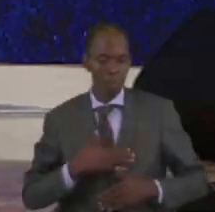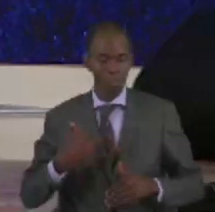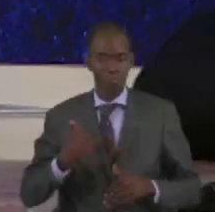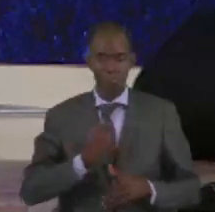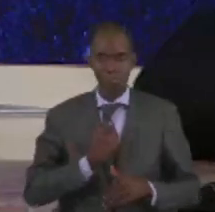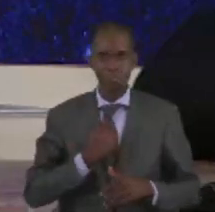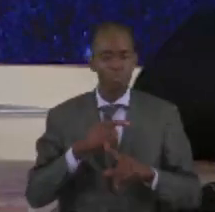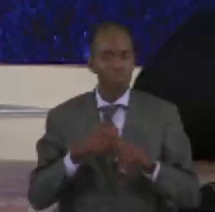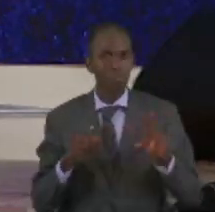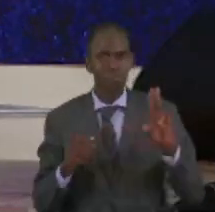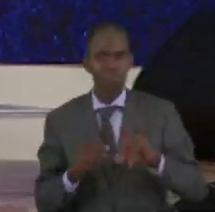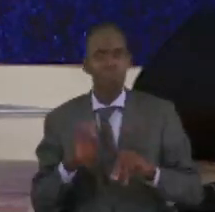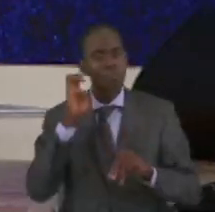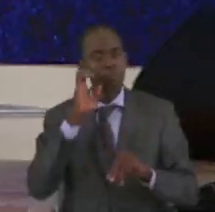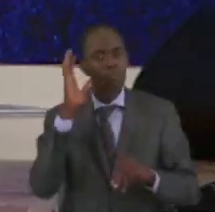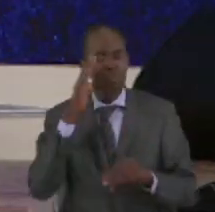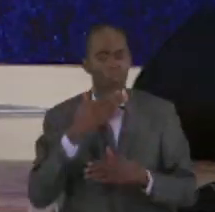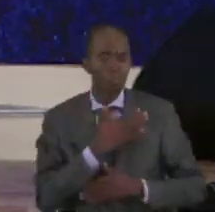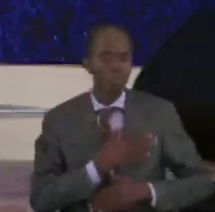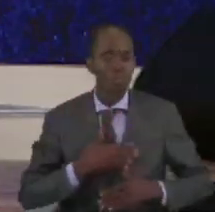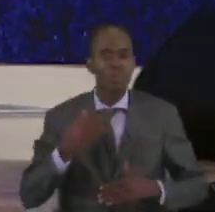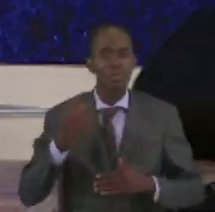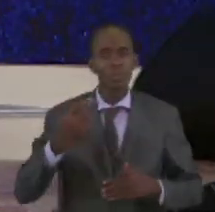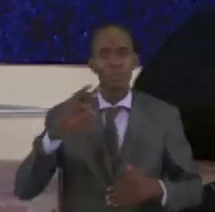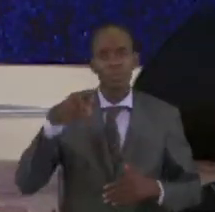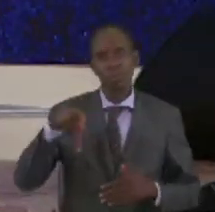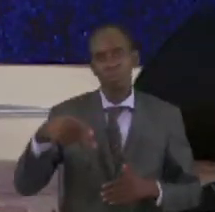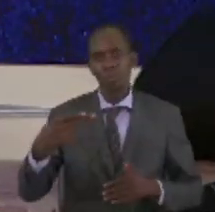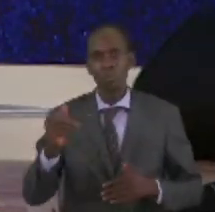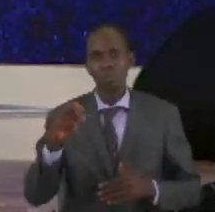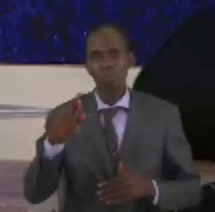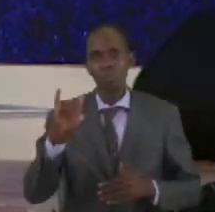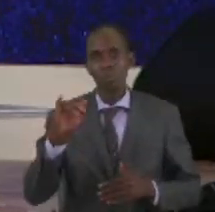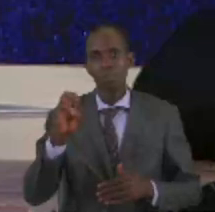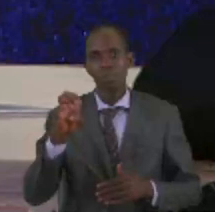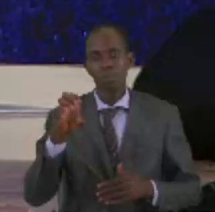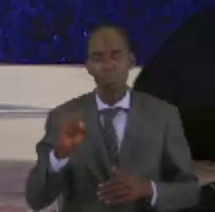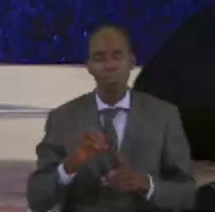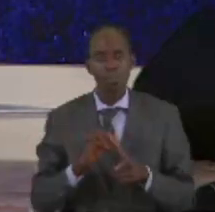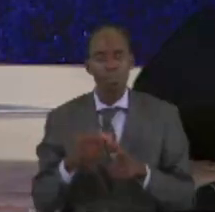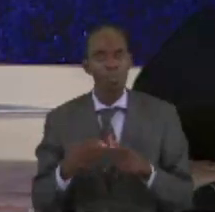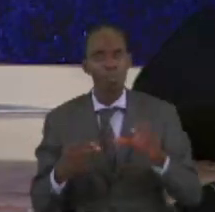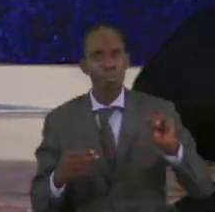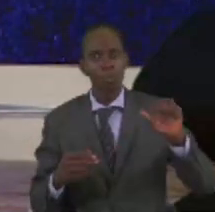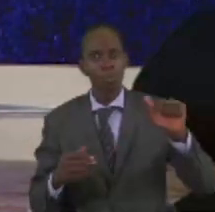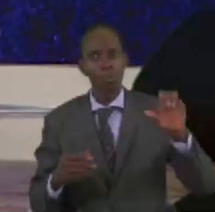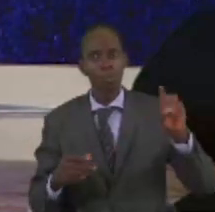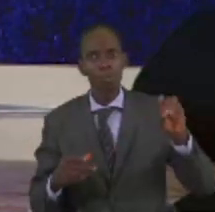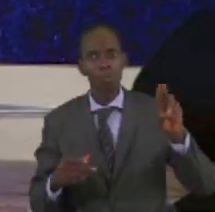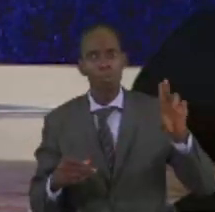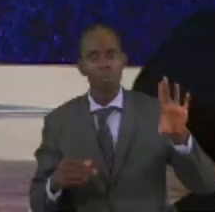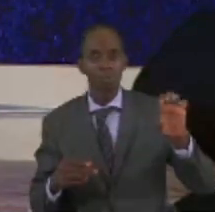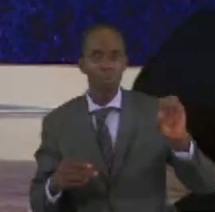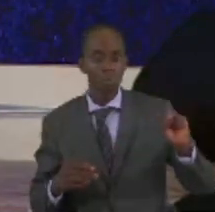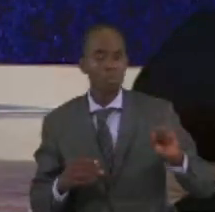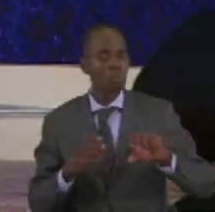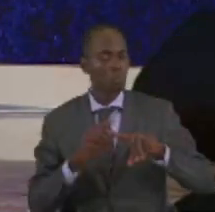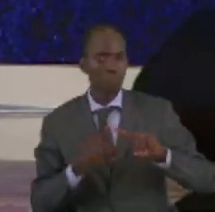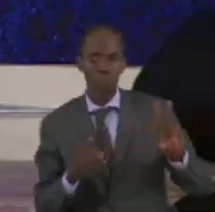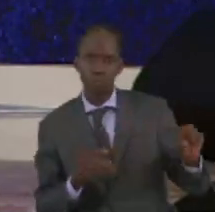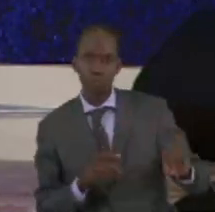non. Il pourrait plaire aux pharisiens ou aux sadducéens, non. Mais il a plu à Dieu à tout moment,